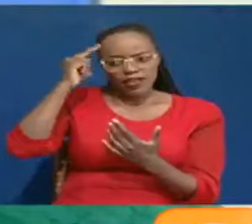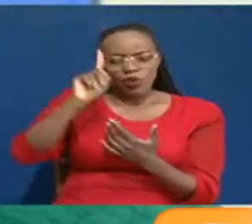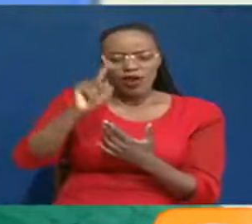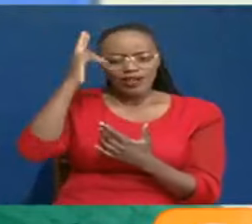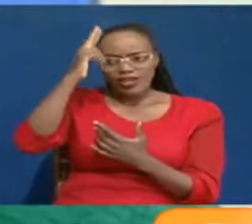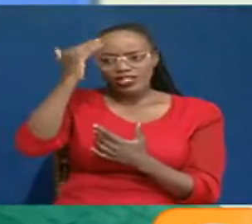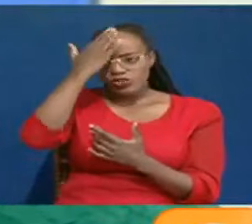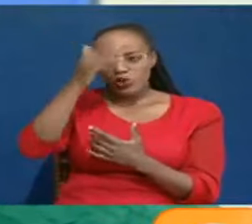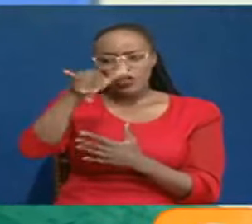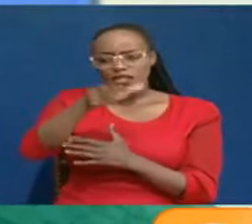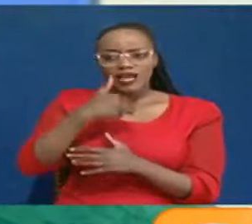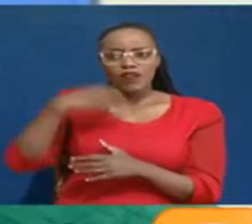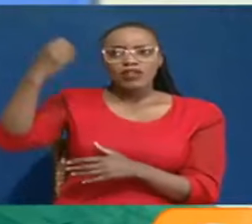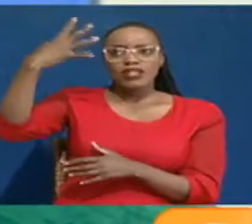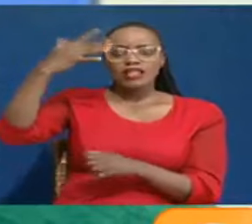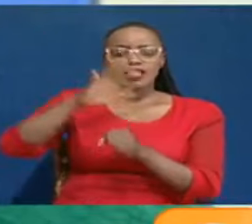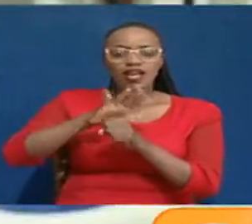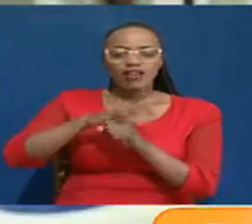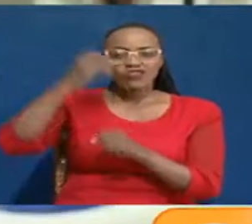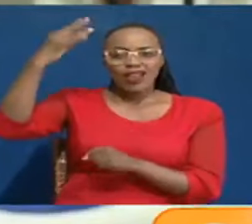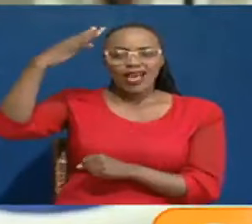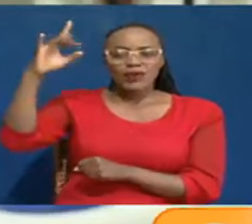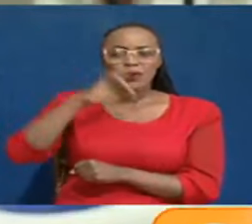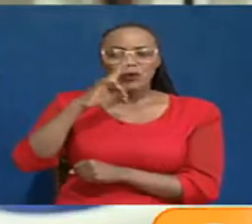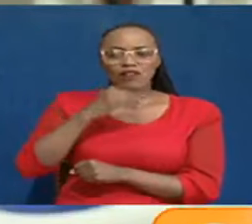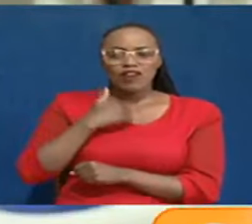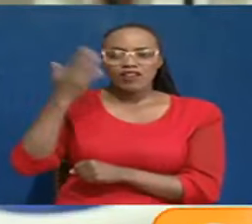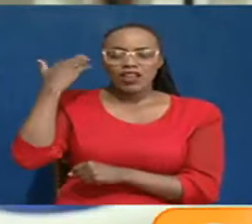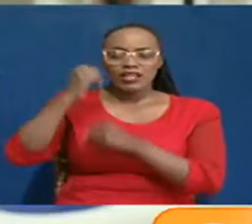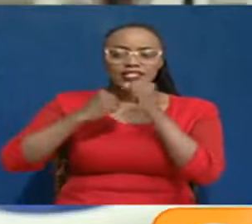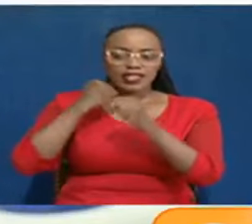kwamba huku kuna jua sana, jua kali sana. Last year,